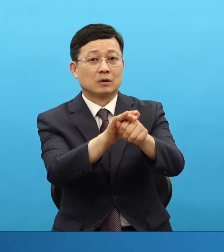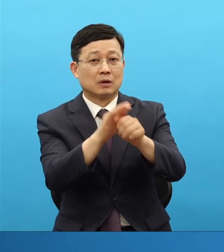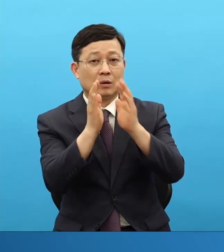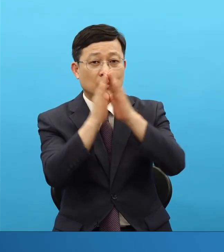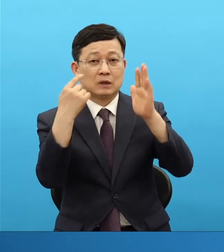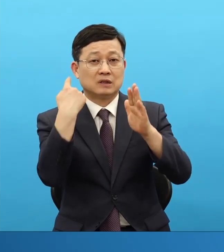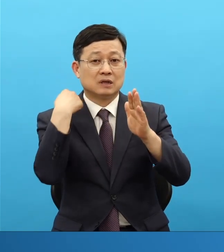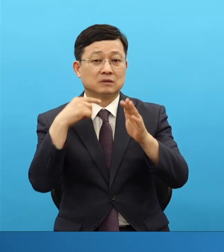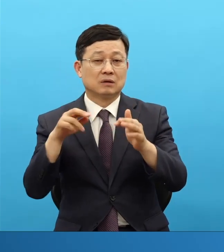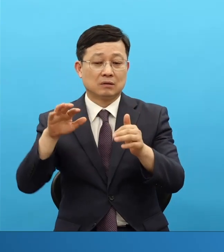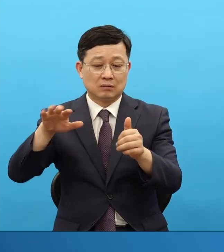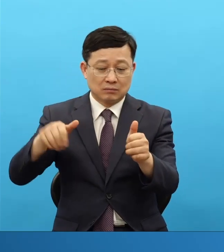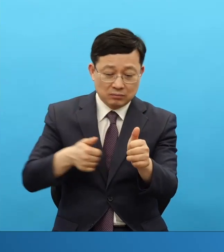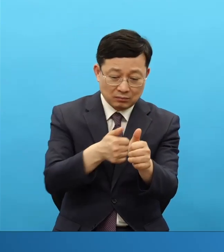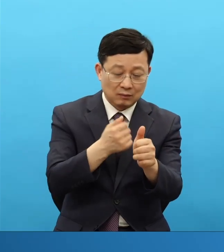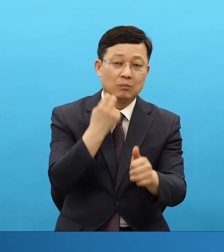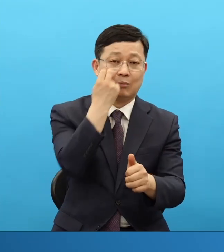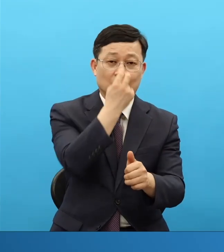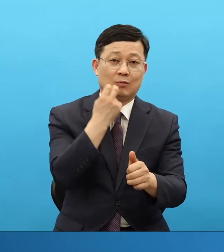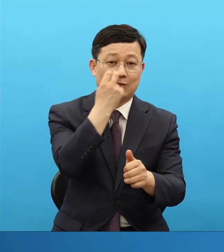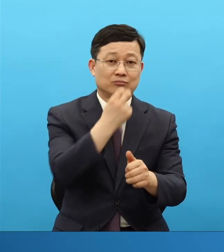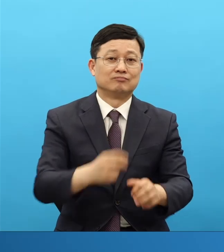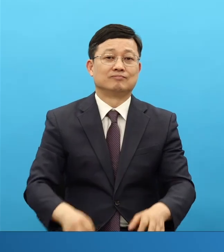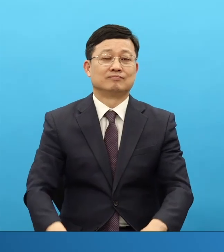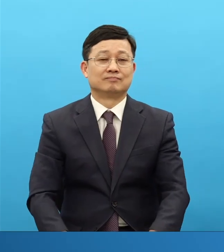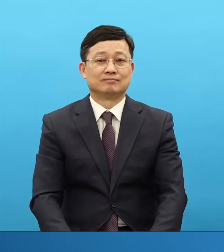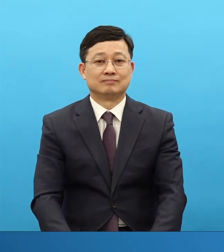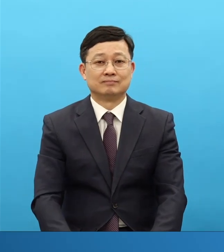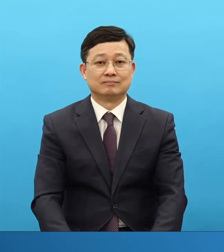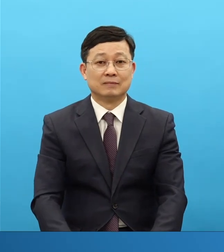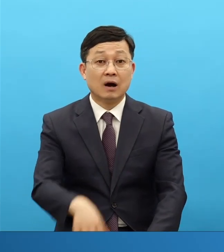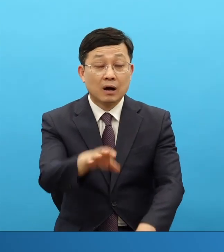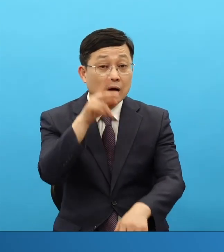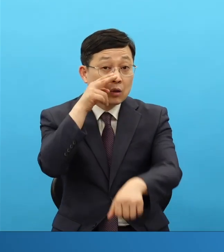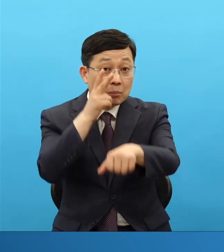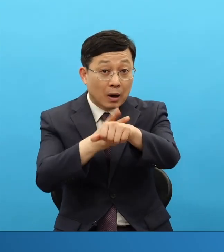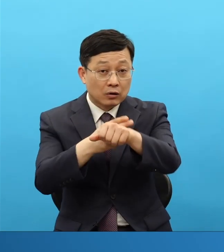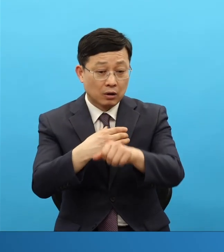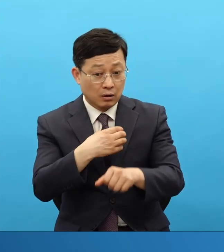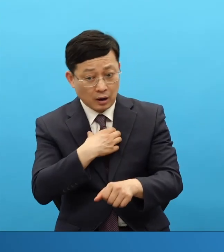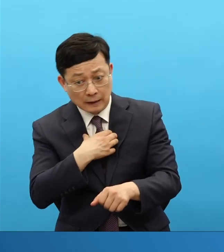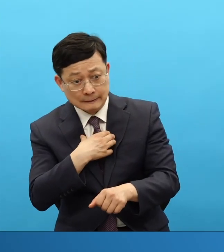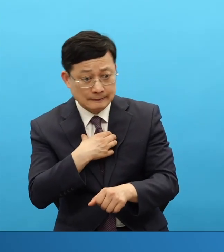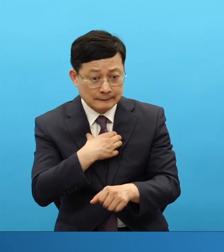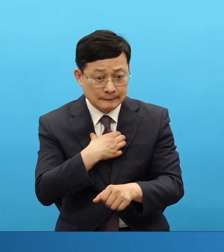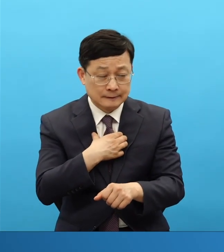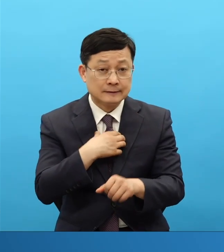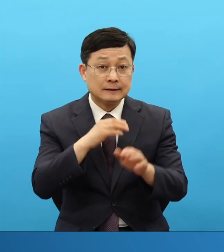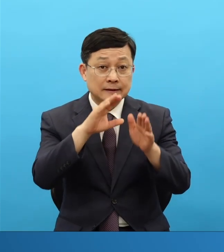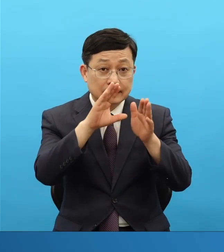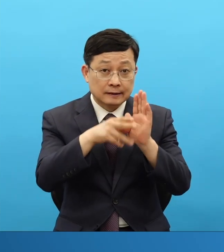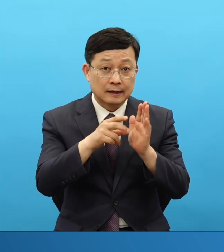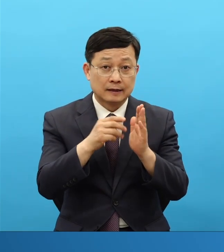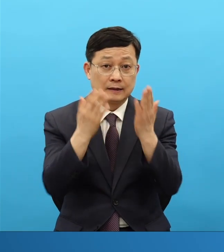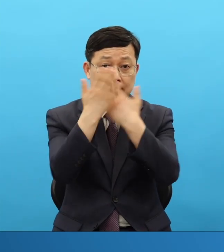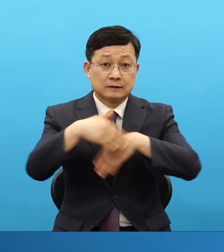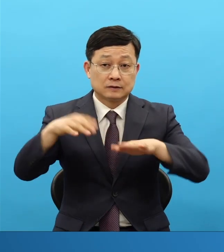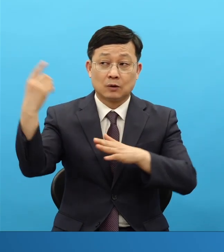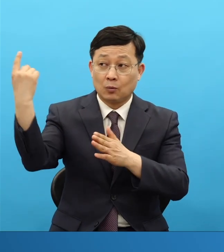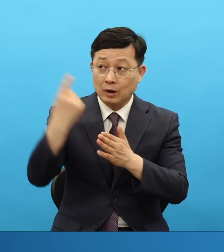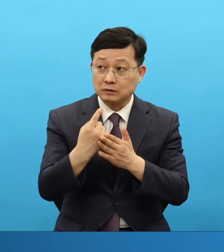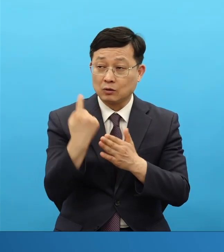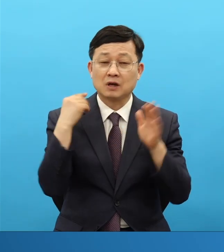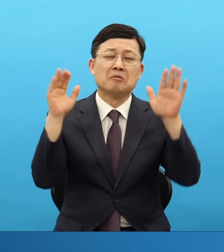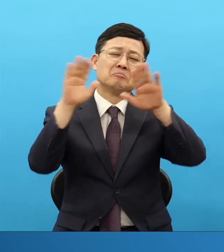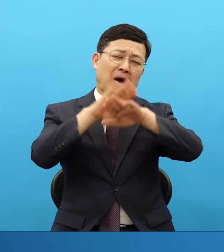God's covenant, the Lord's angel stood behind him and before him. 바울이 위기에 놓으니까 주의 사자가 어제 밤에 When Paul